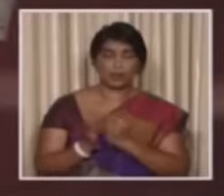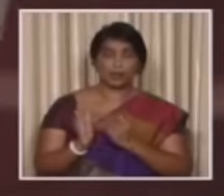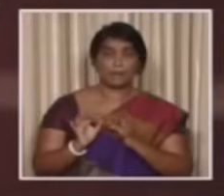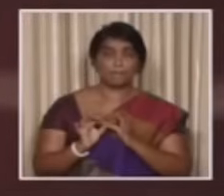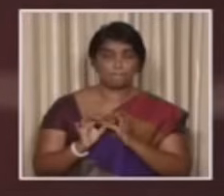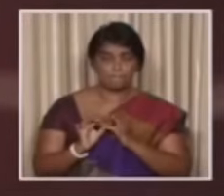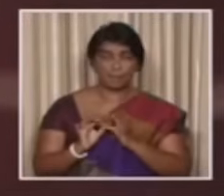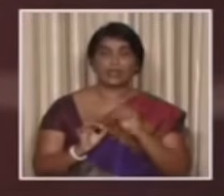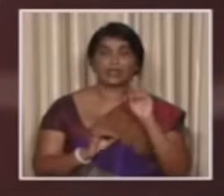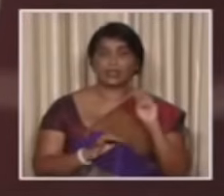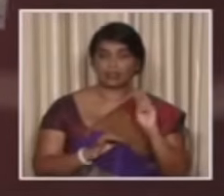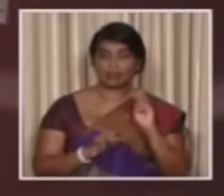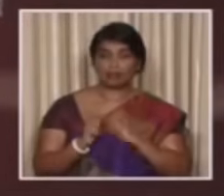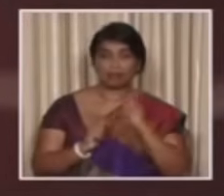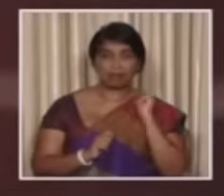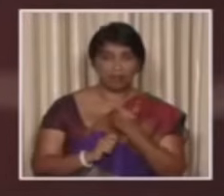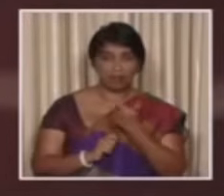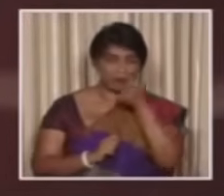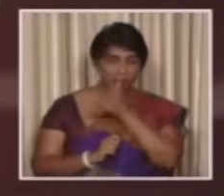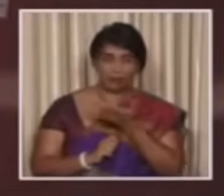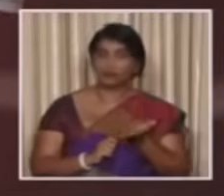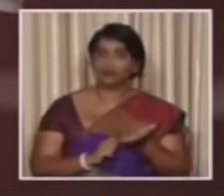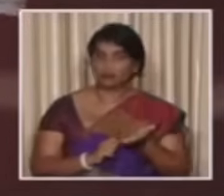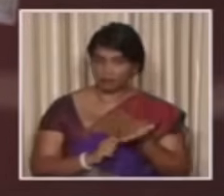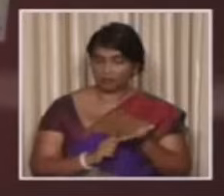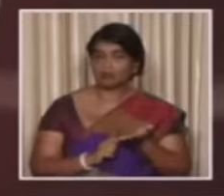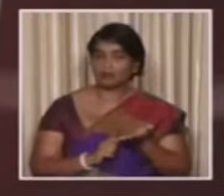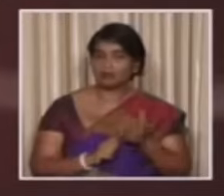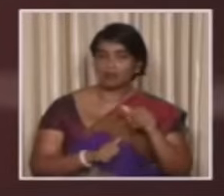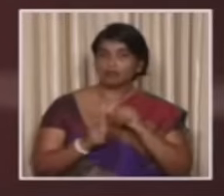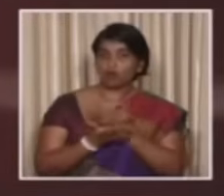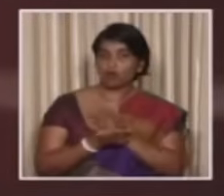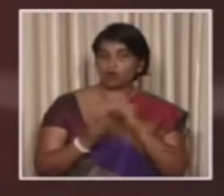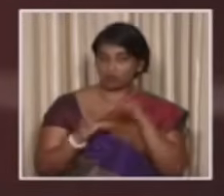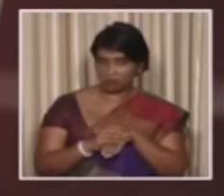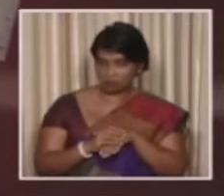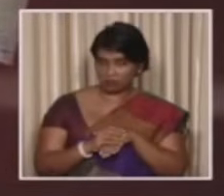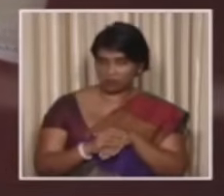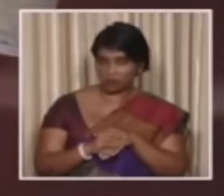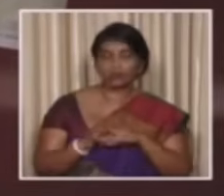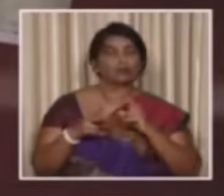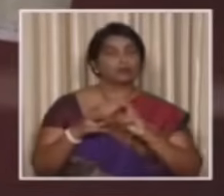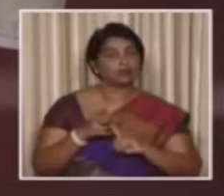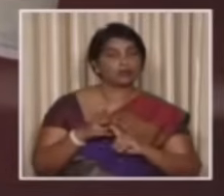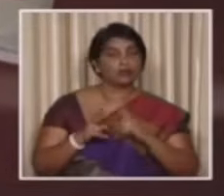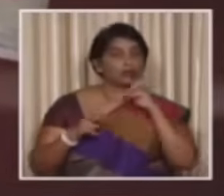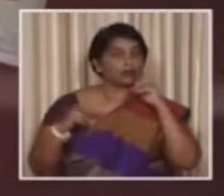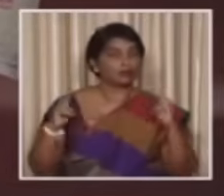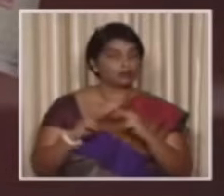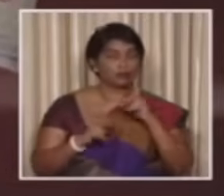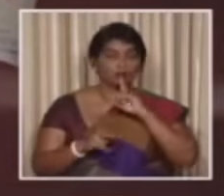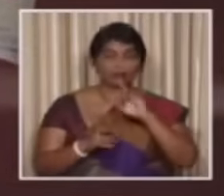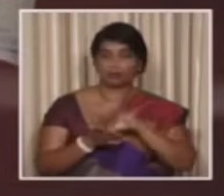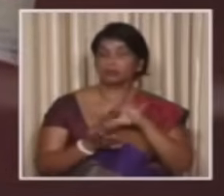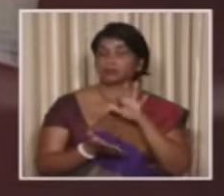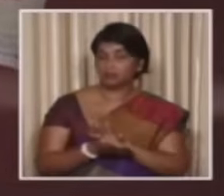30ක වංචාව කරපු ආයතනයේ කොටස්කාරයෙක්, අනිත් පැත්තෙන් ශ්‍රේෂ්ඨාධිකරණය තීන්දුව